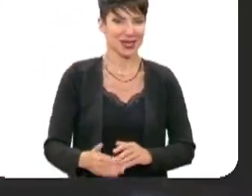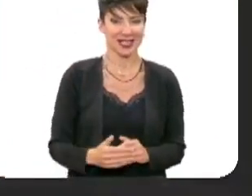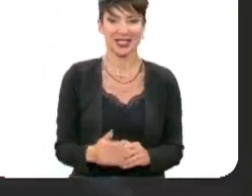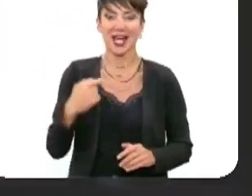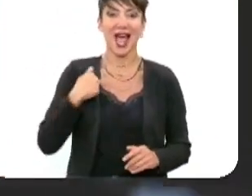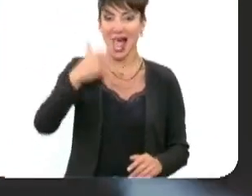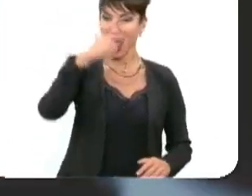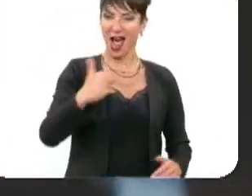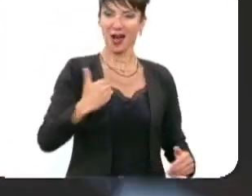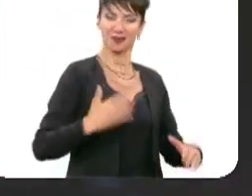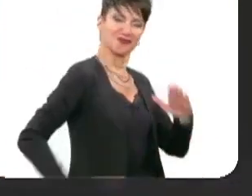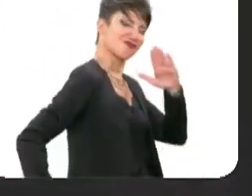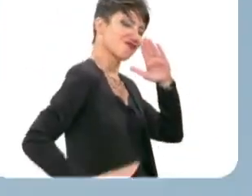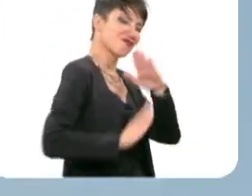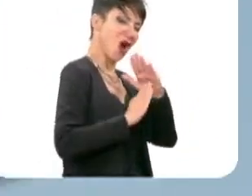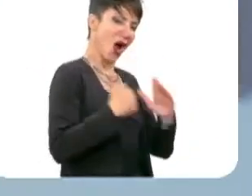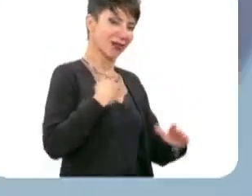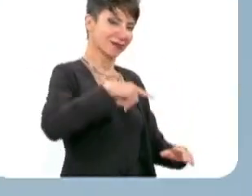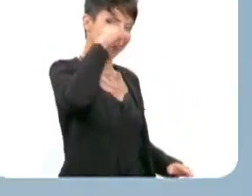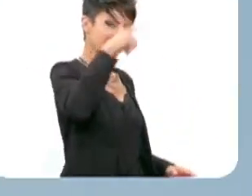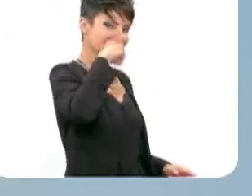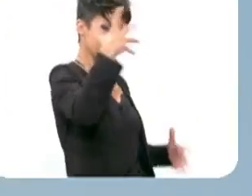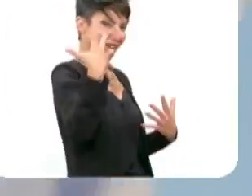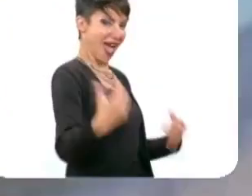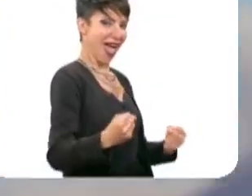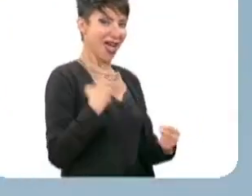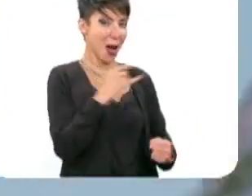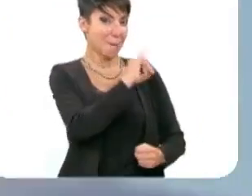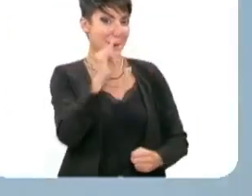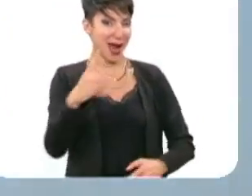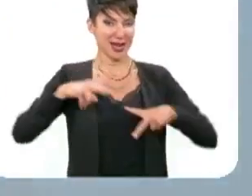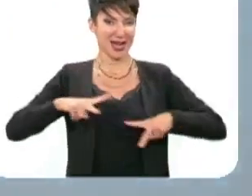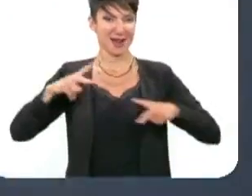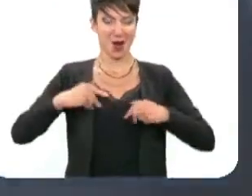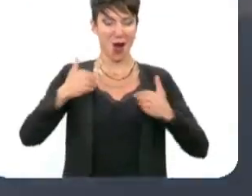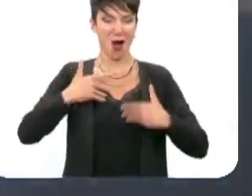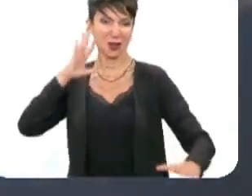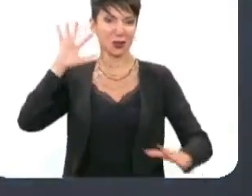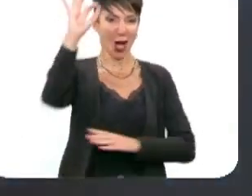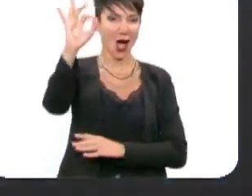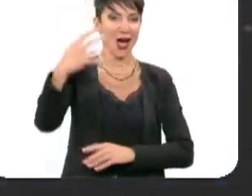θα είμαι πρόεδρος, καμάρι μου θα το έχω. Ακόμα και κυβέρνηση εγώ θα βάλω στόχο.